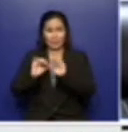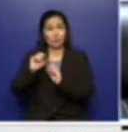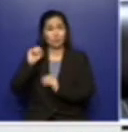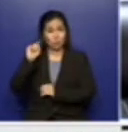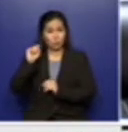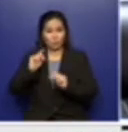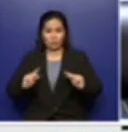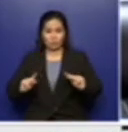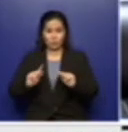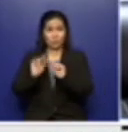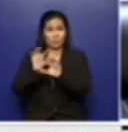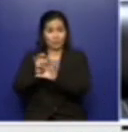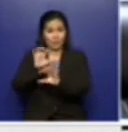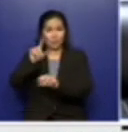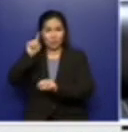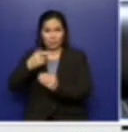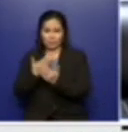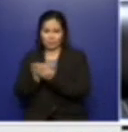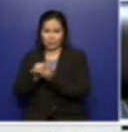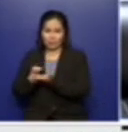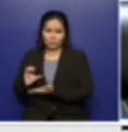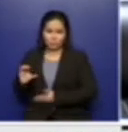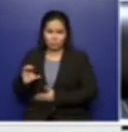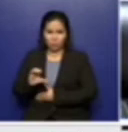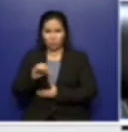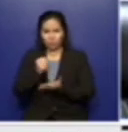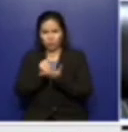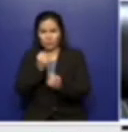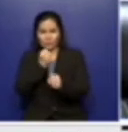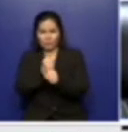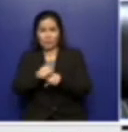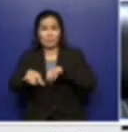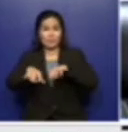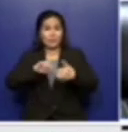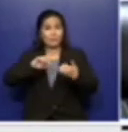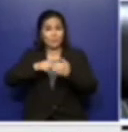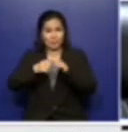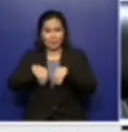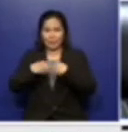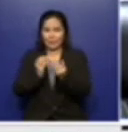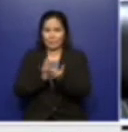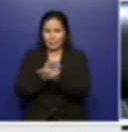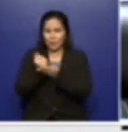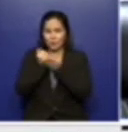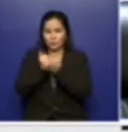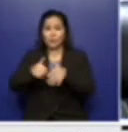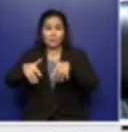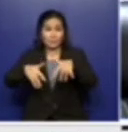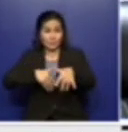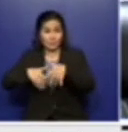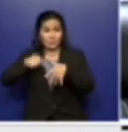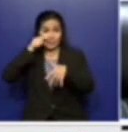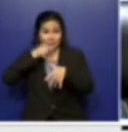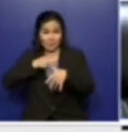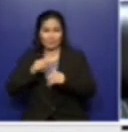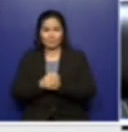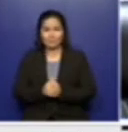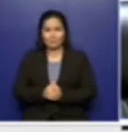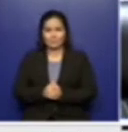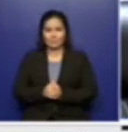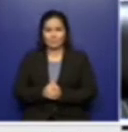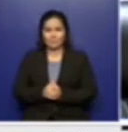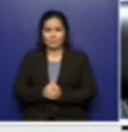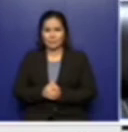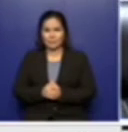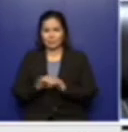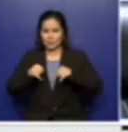ทยจะต้องจัดงบประมาณเข้ามาดำเนินการแก้ไขเพื่อที่ให้ชาวบ้านหรือประชาชนได้มี